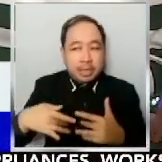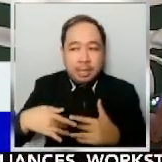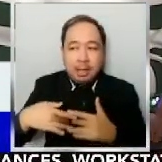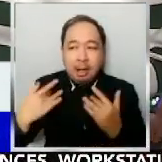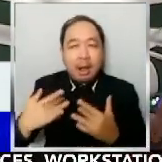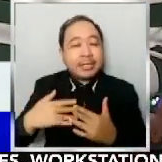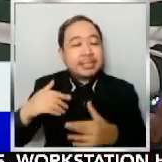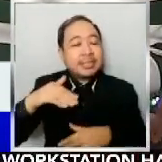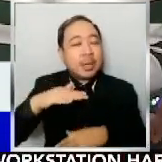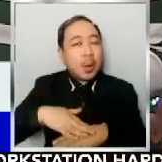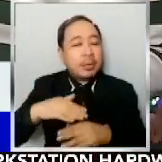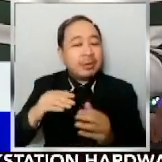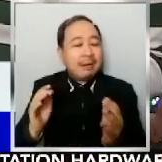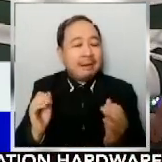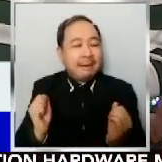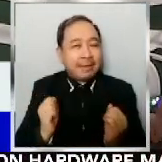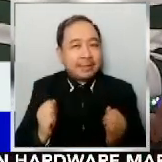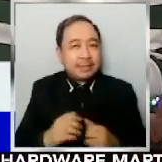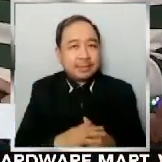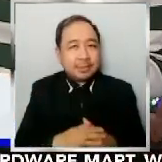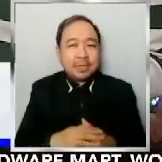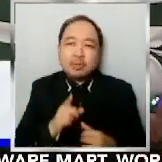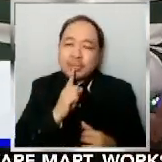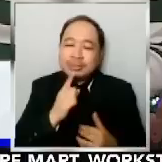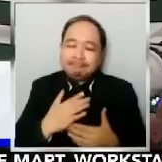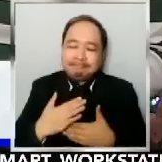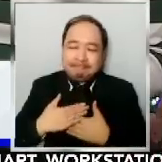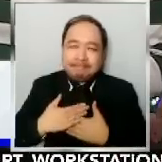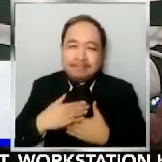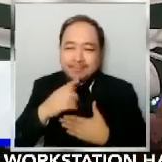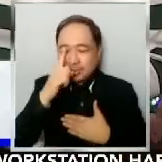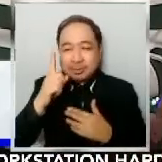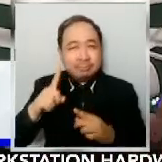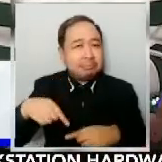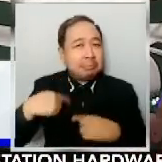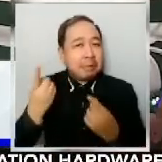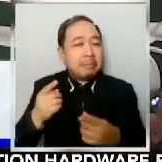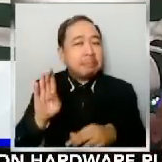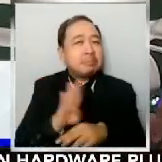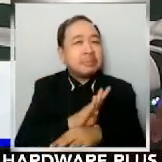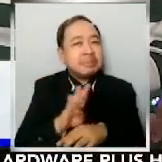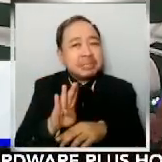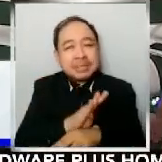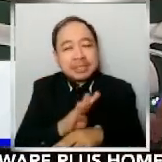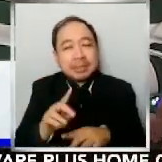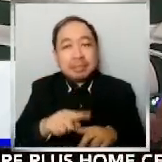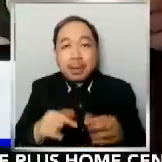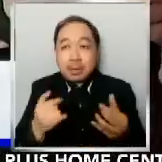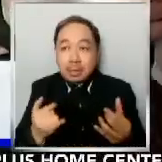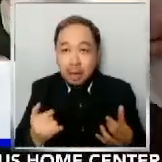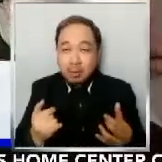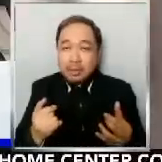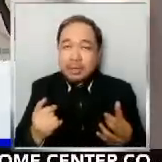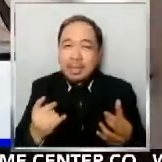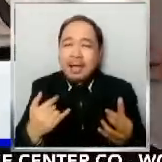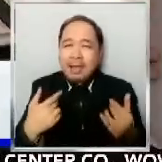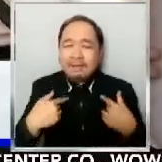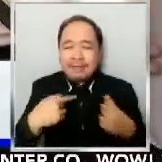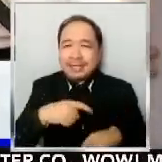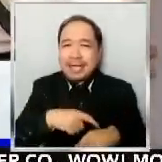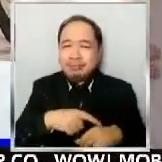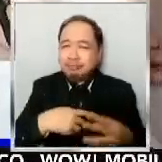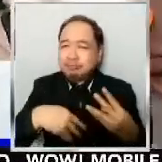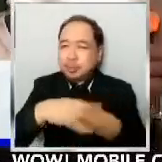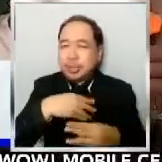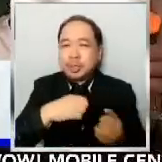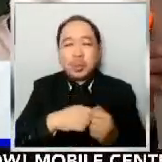the past few months, syempre busy kami sa mga trabaho namin. Eh ngayon, may time kami for the kids. Present din sa